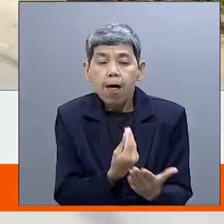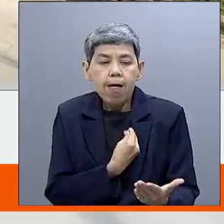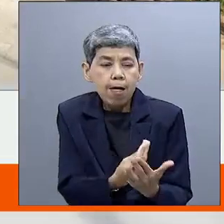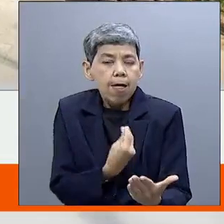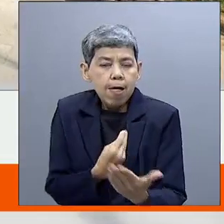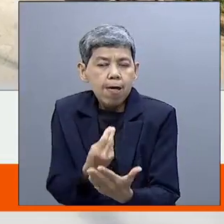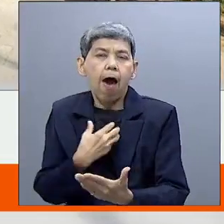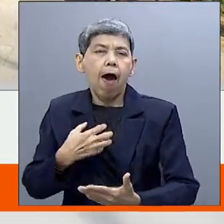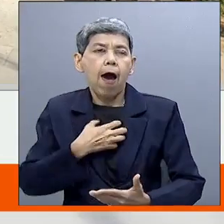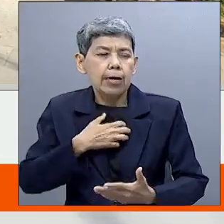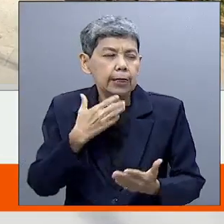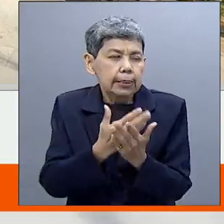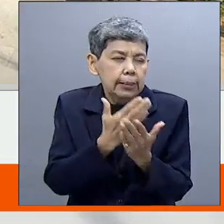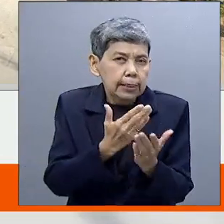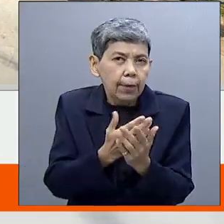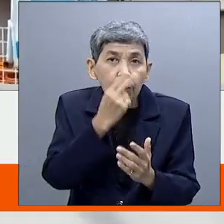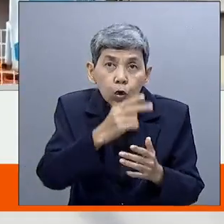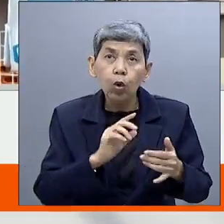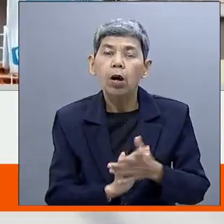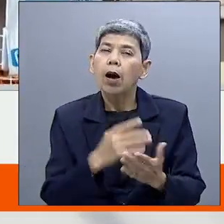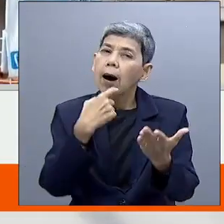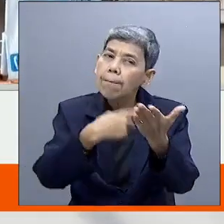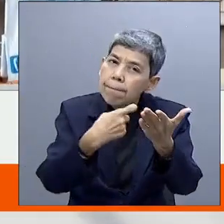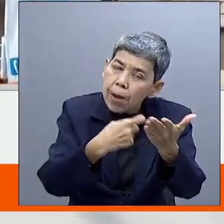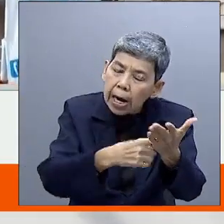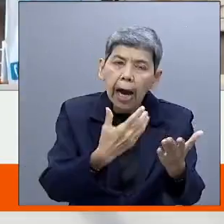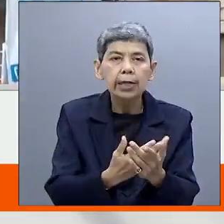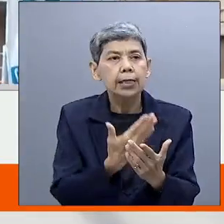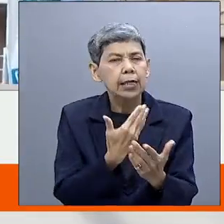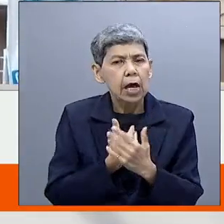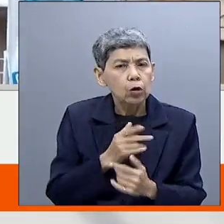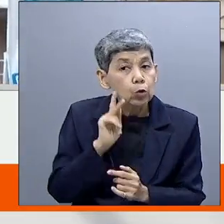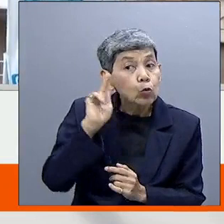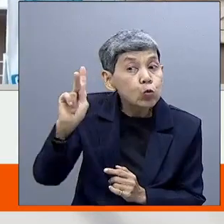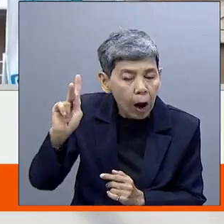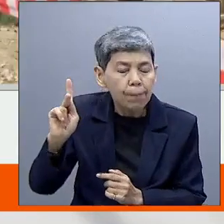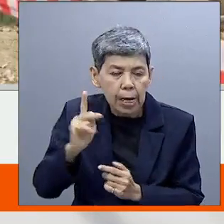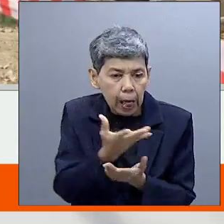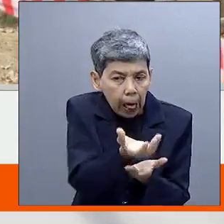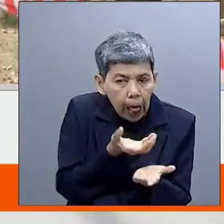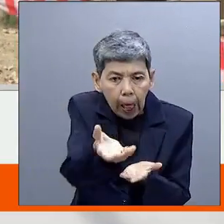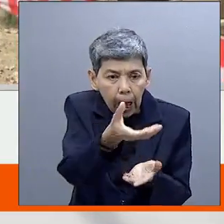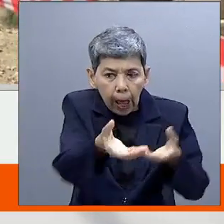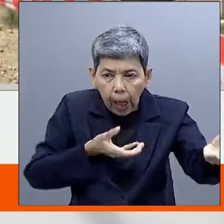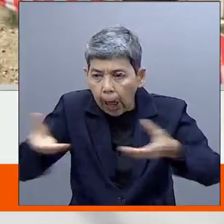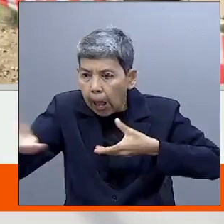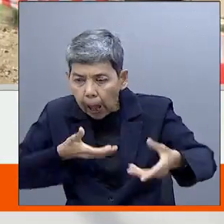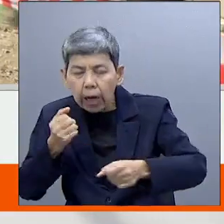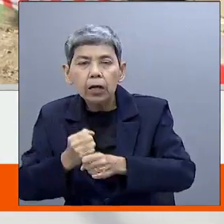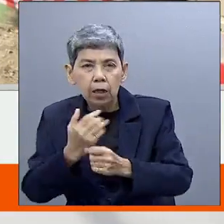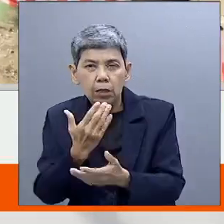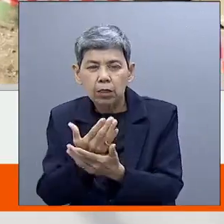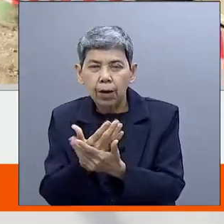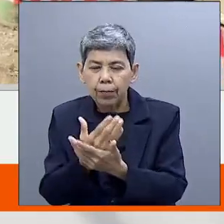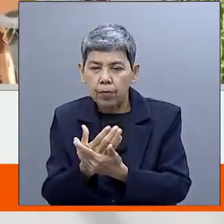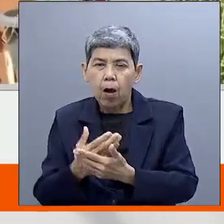นะครับที่เป็นตัวเงินอย่างเช่นเรื่องประกันเรื่องหนี้นะครับเรื่องมรดกอะไรเงี้ยนะ